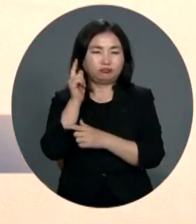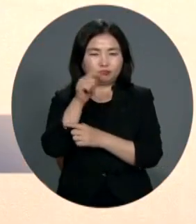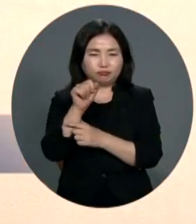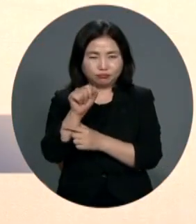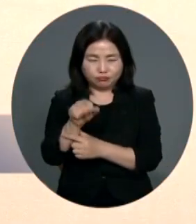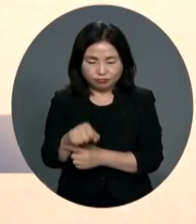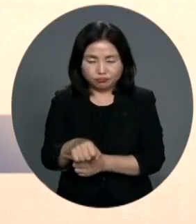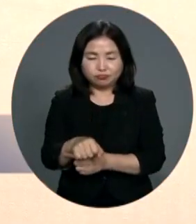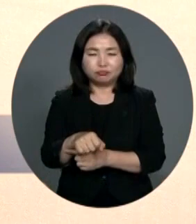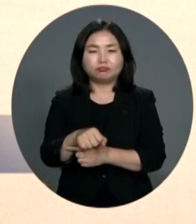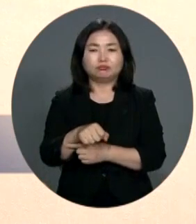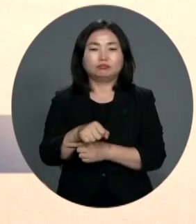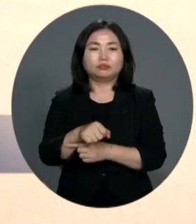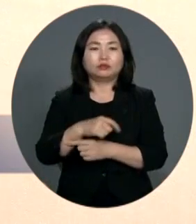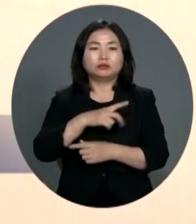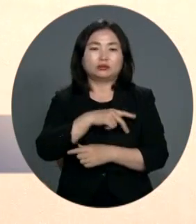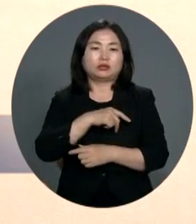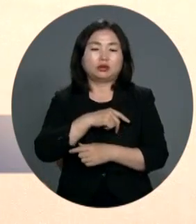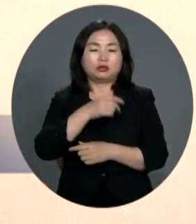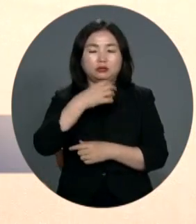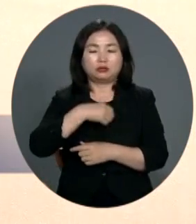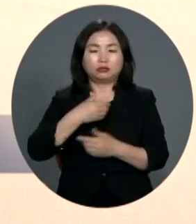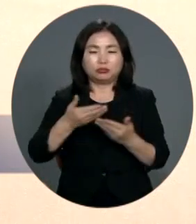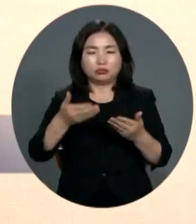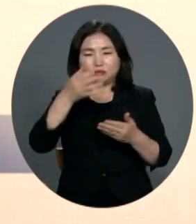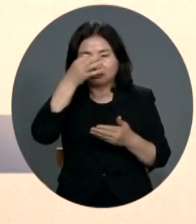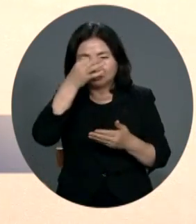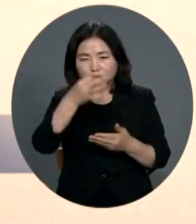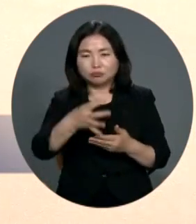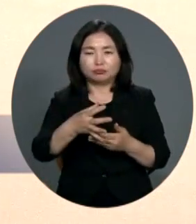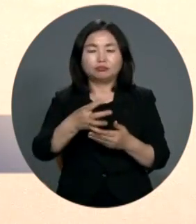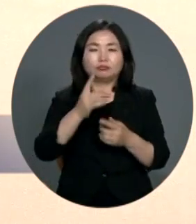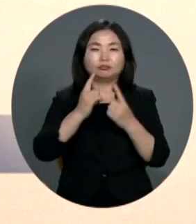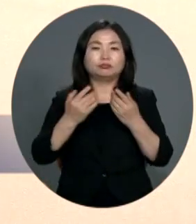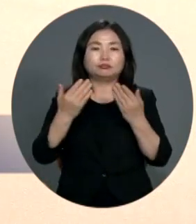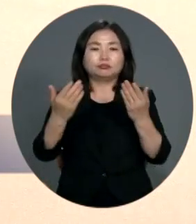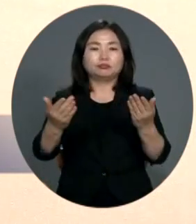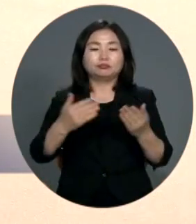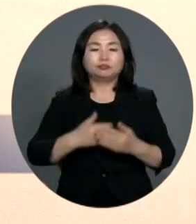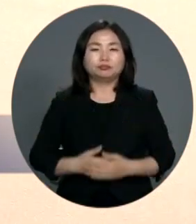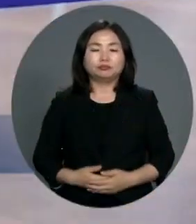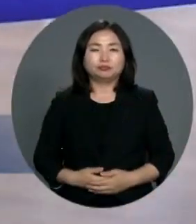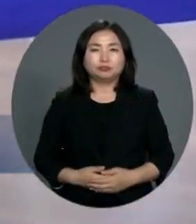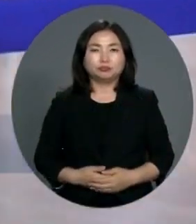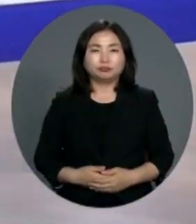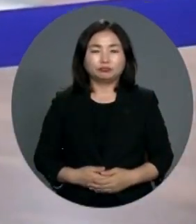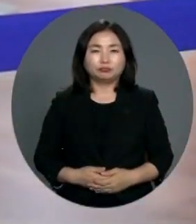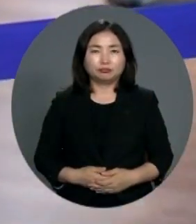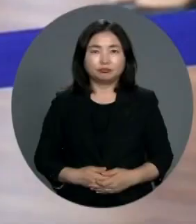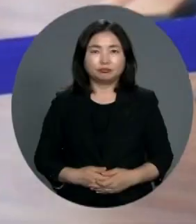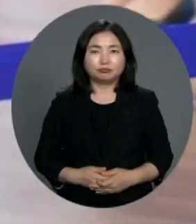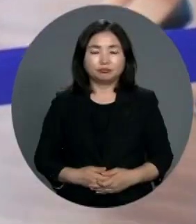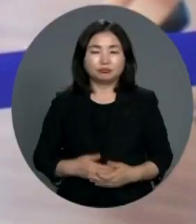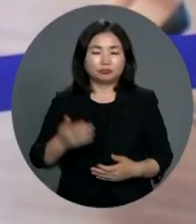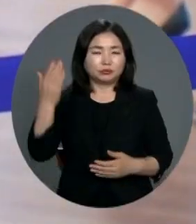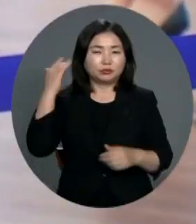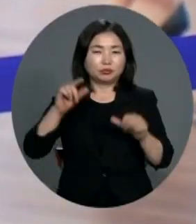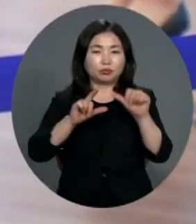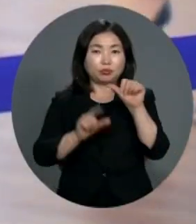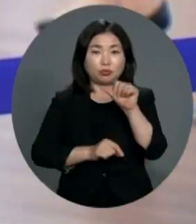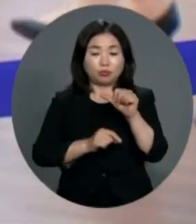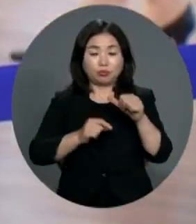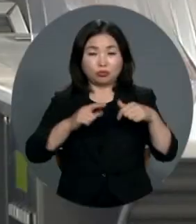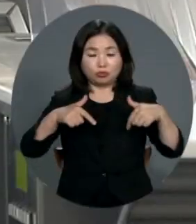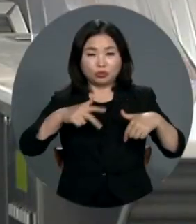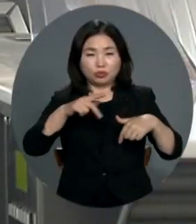점에 대해서 의장으로서 진심으로 죄송하다는 말씀을 드립니다. 지난 5월 구